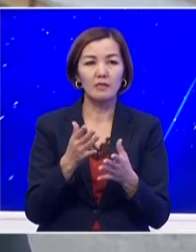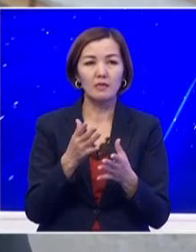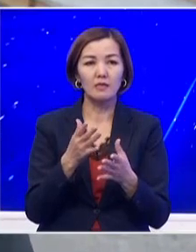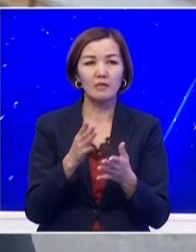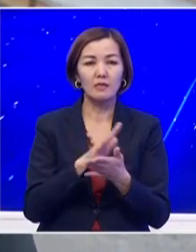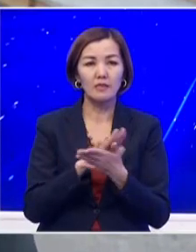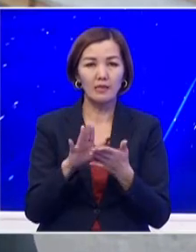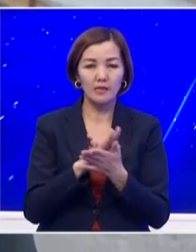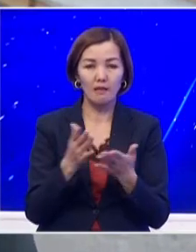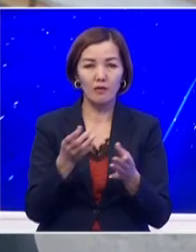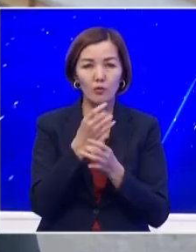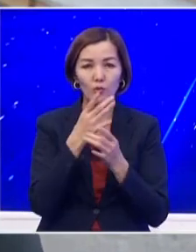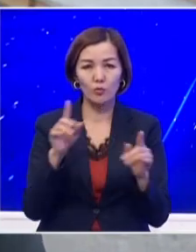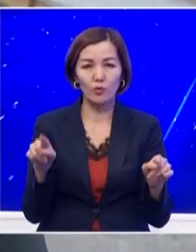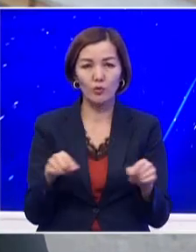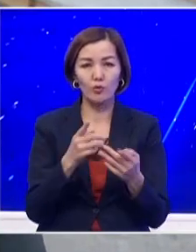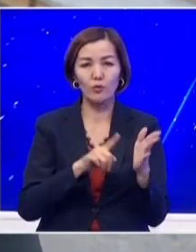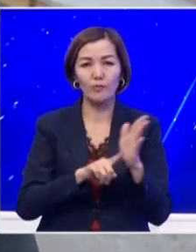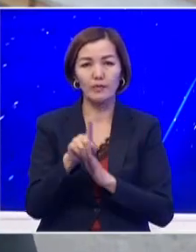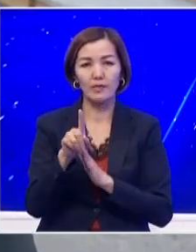жаңағы тазалыққа уже үйреніп, енді